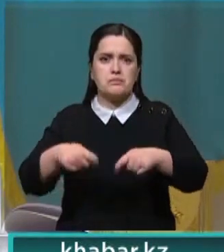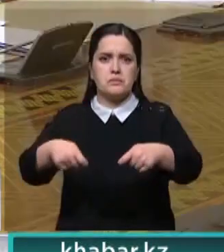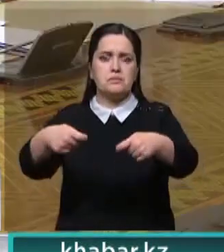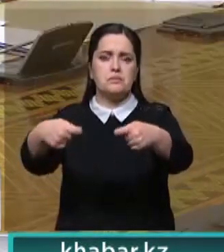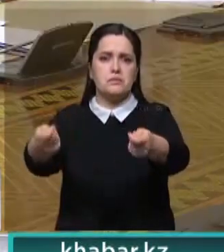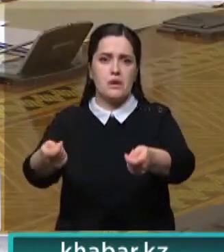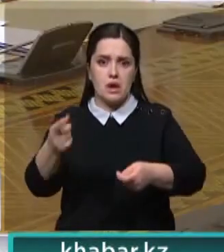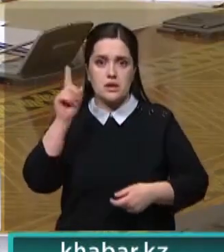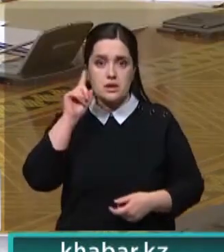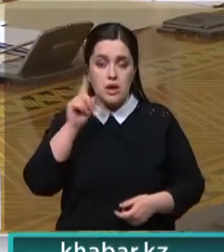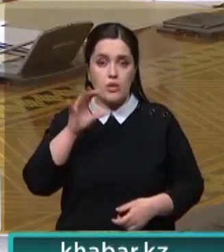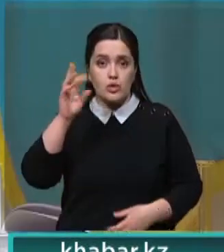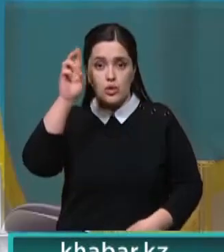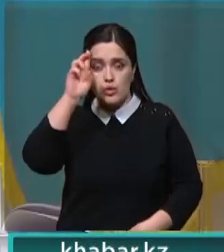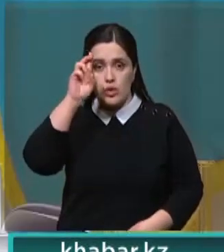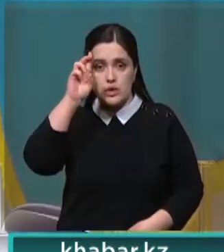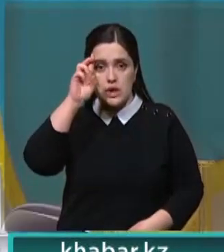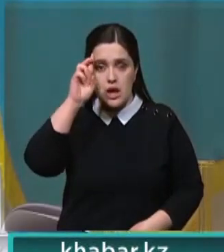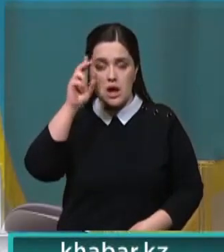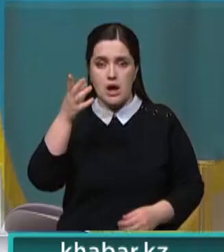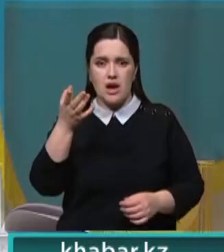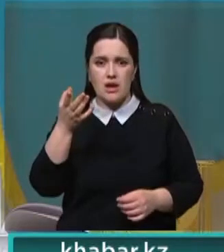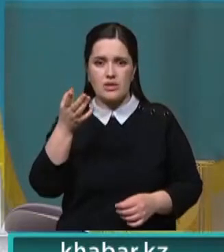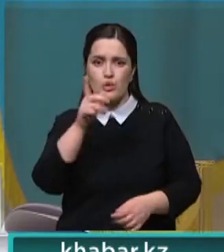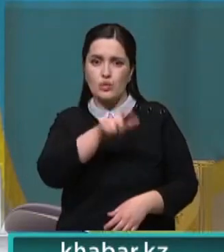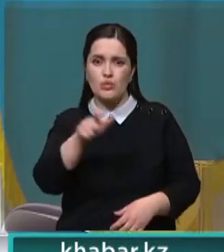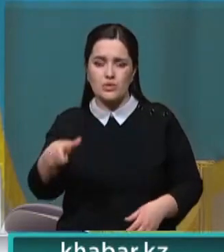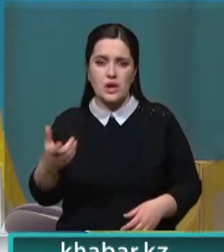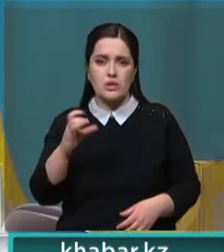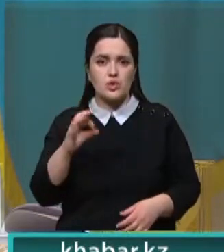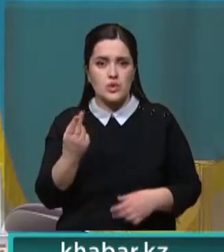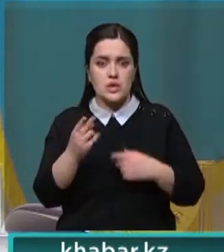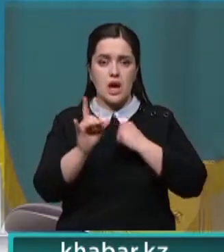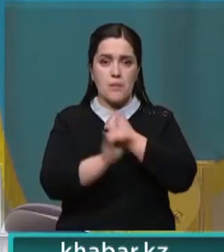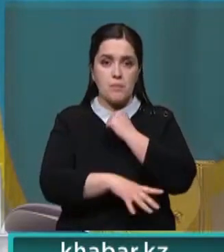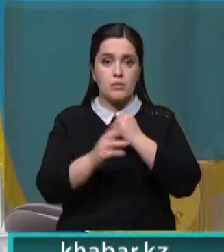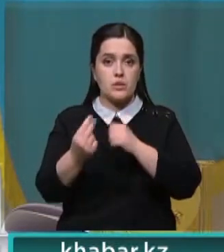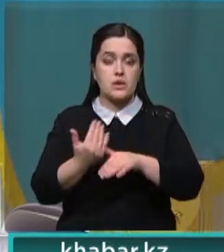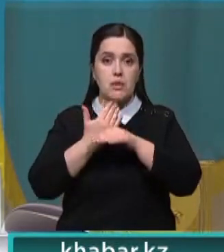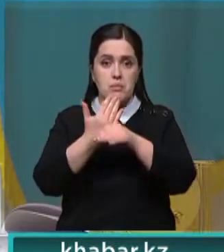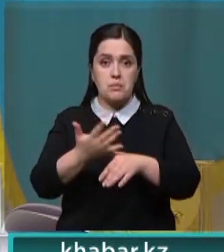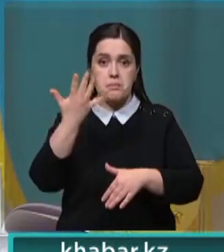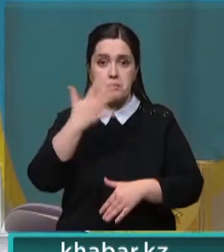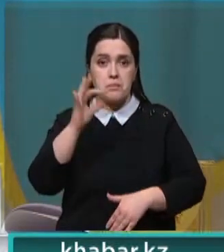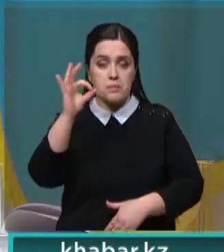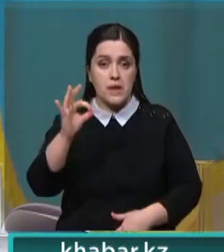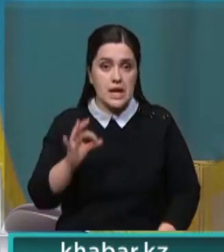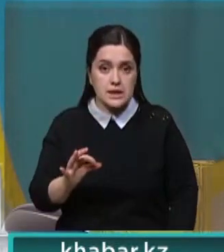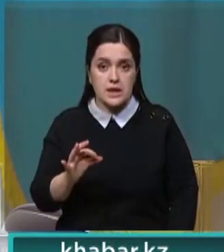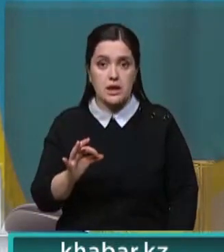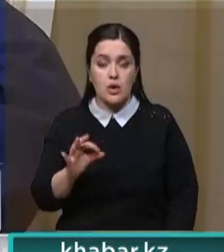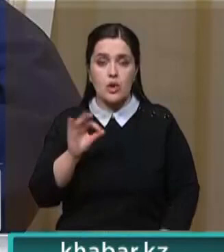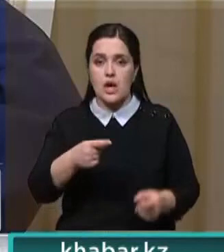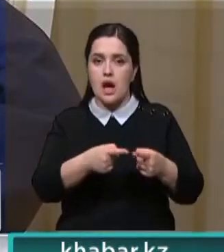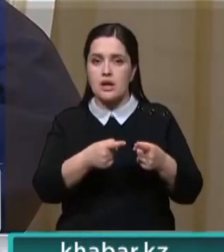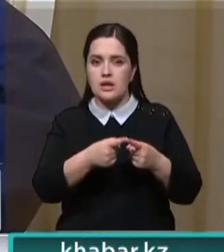хорошо известны. От государства социально уязвимым категориям граждан будет выплачиваться субсидия в размере 50% от